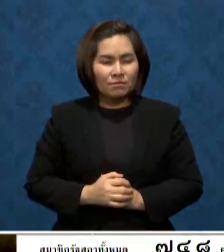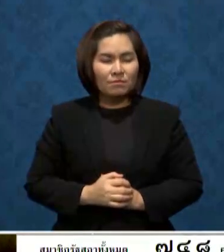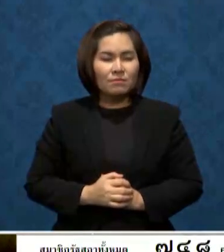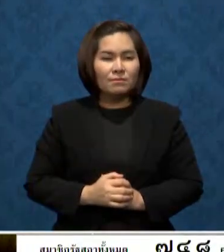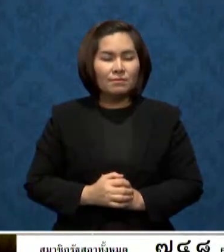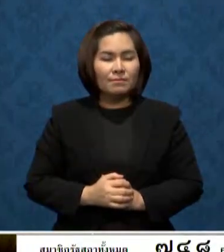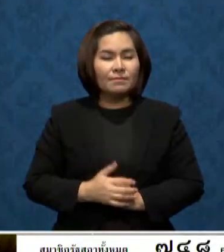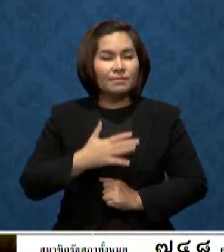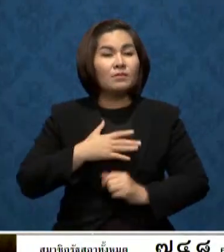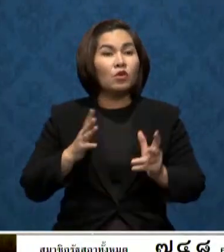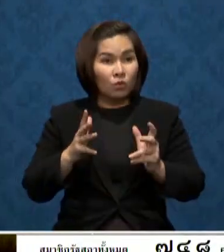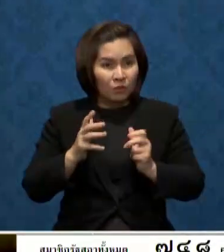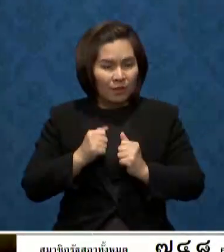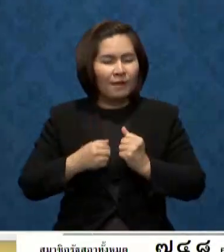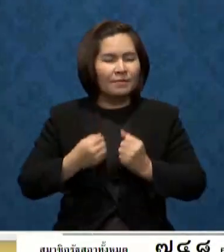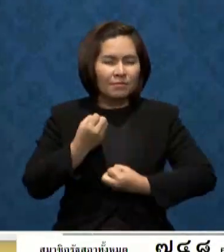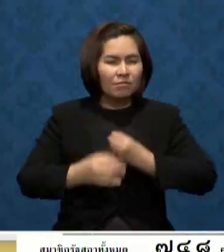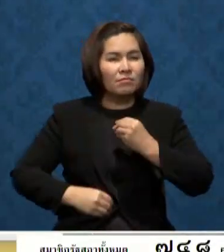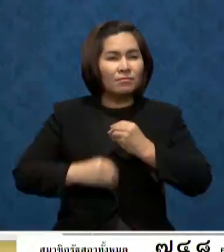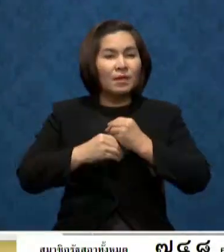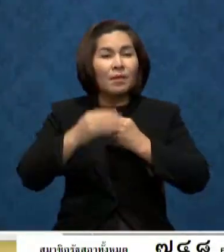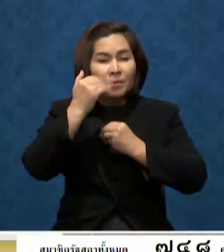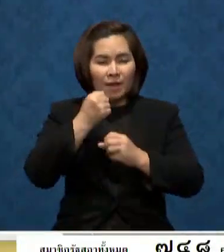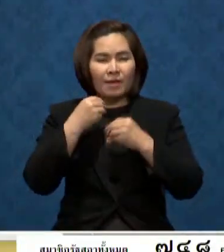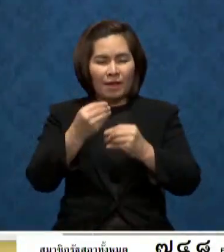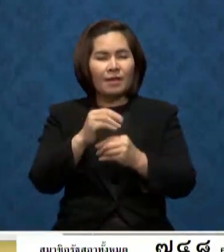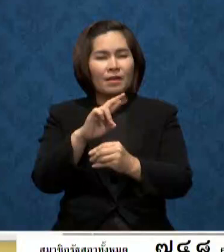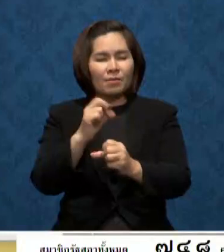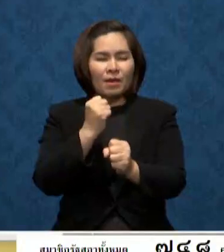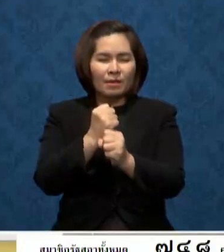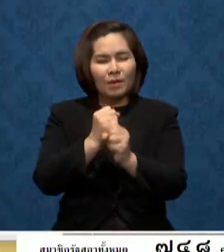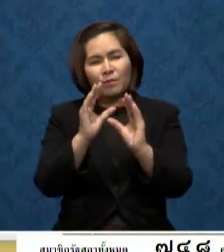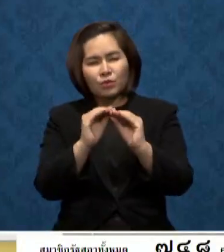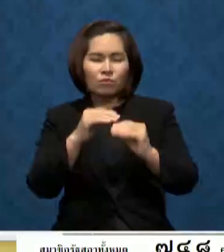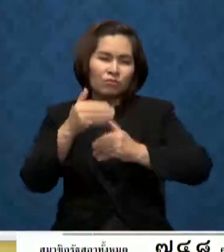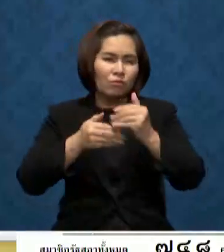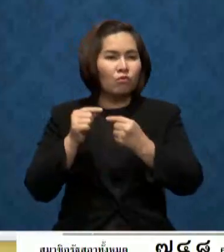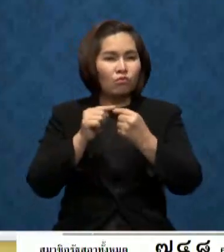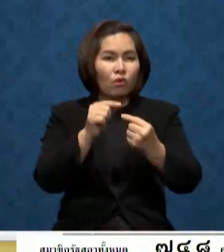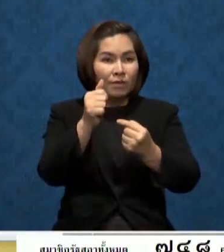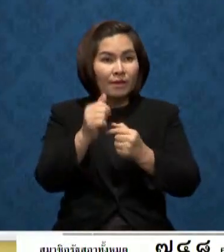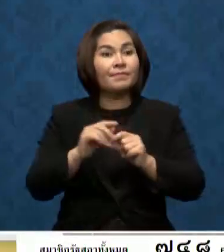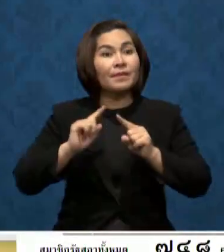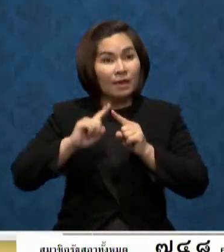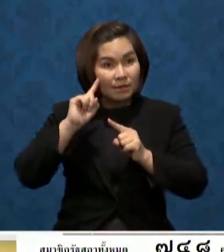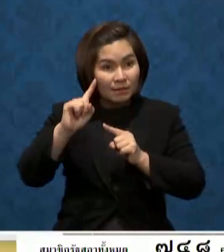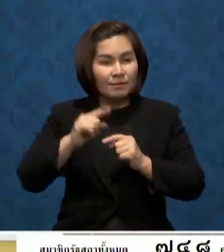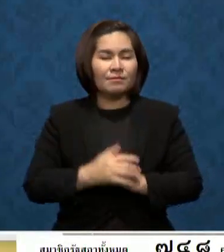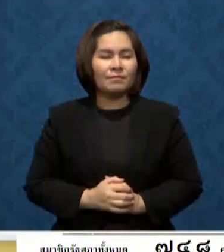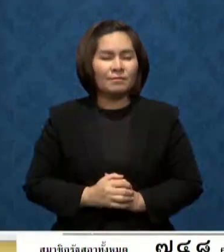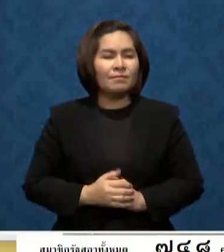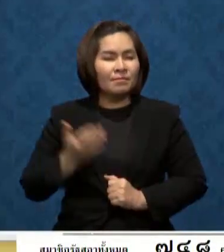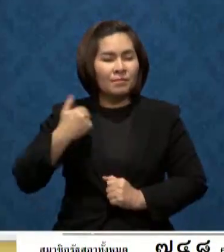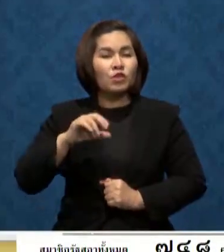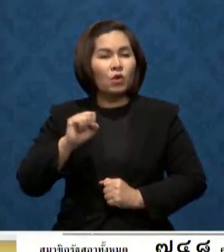ตนะครับท่านประธานเสนอความเห็นเพื่อประกอบการพิจารณาให้สภาเดินหน้าไปได้1คือท่านอัครเดชได้เส